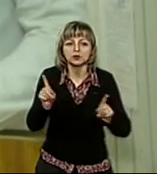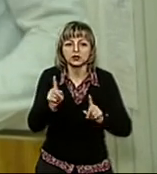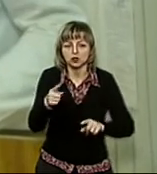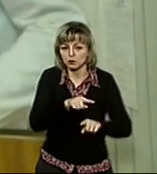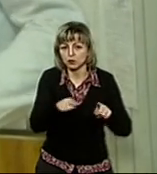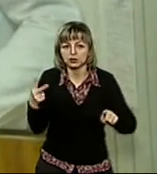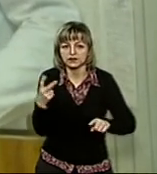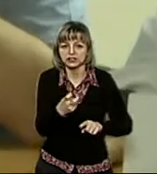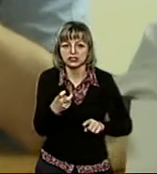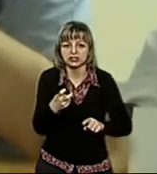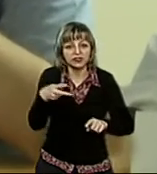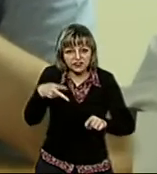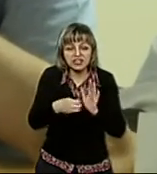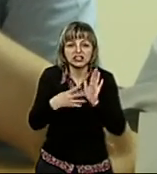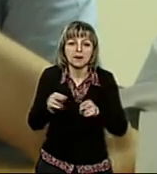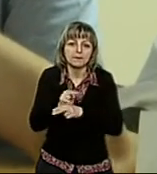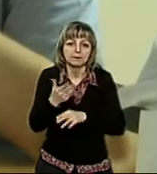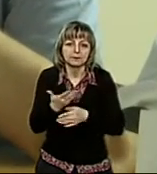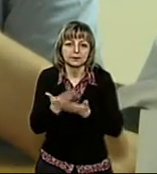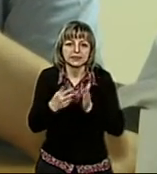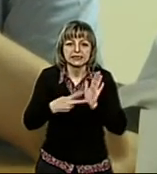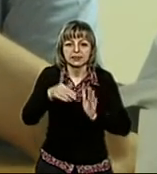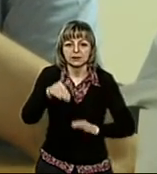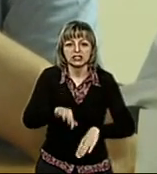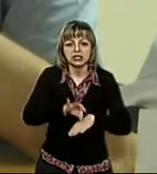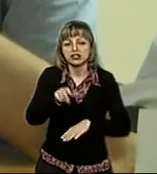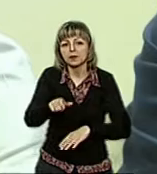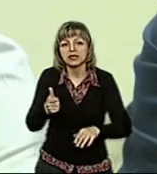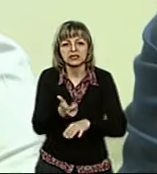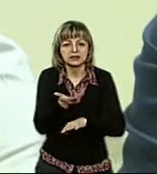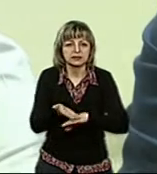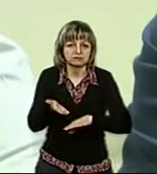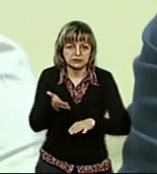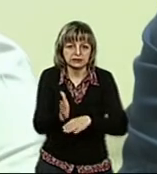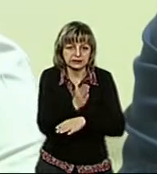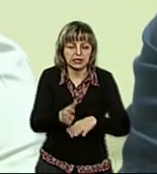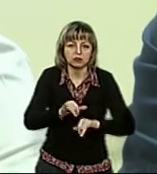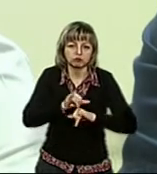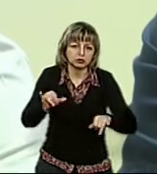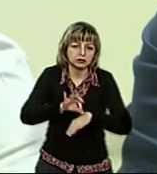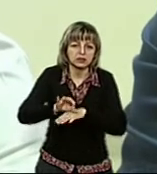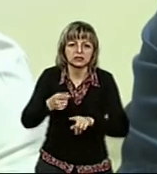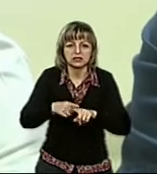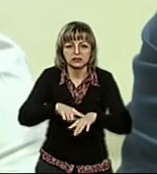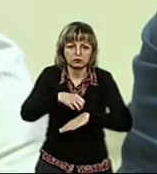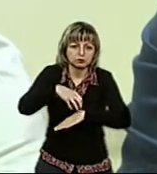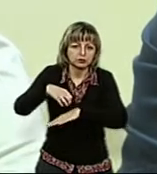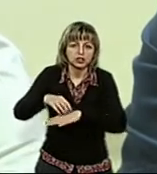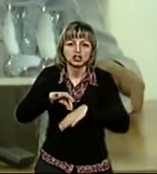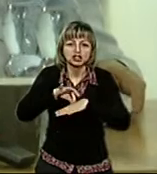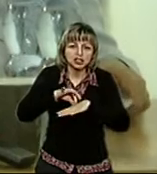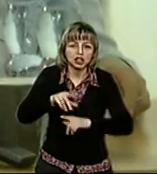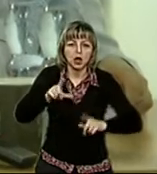за 2019-й пролікували понад 7 тисяч пацієнтів. Серед поширених онкологій волинян – злоякісні новоутворення